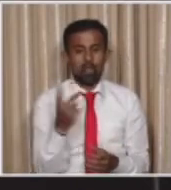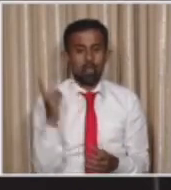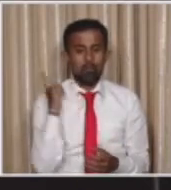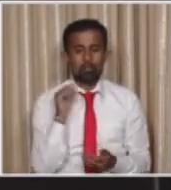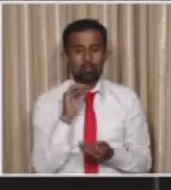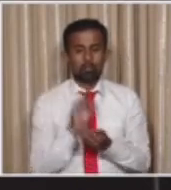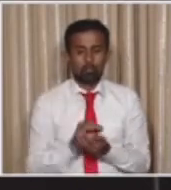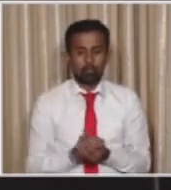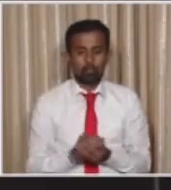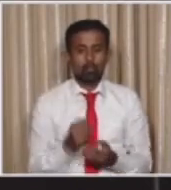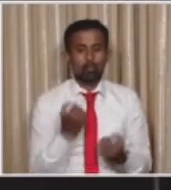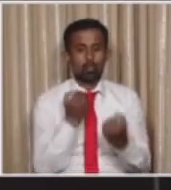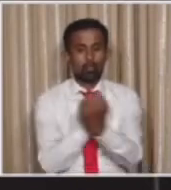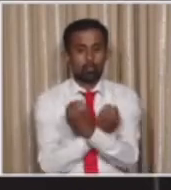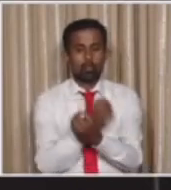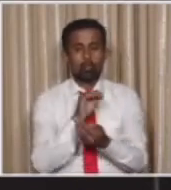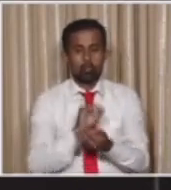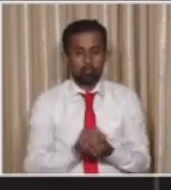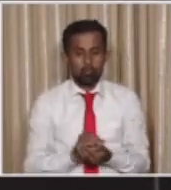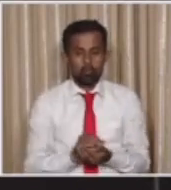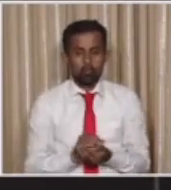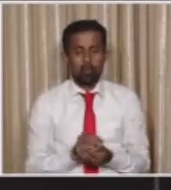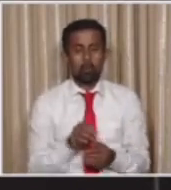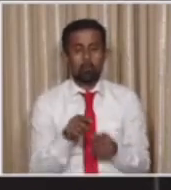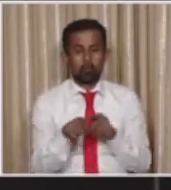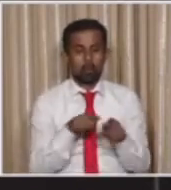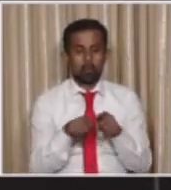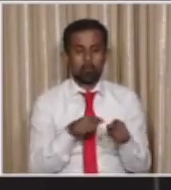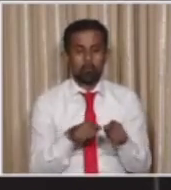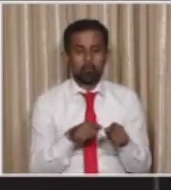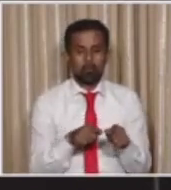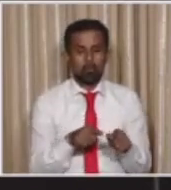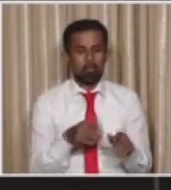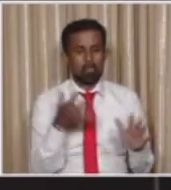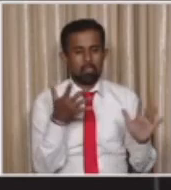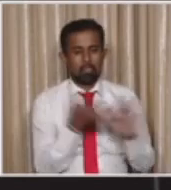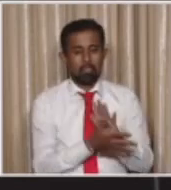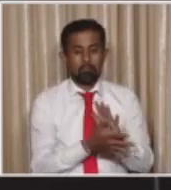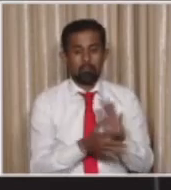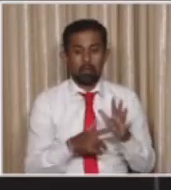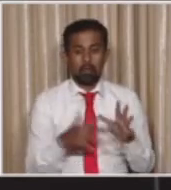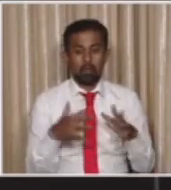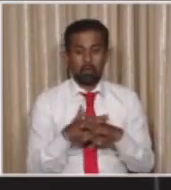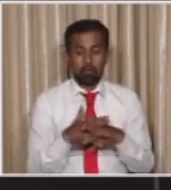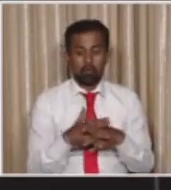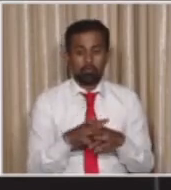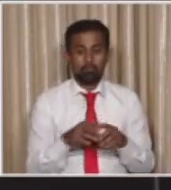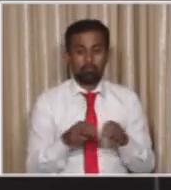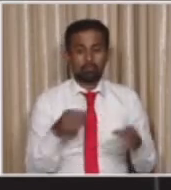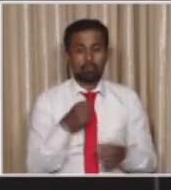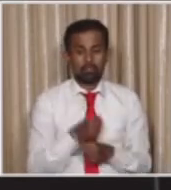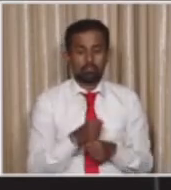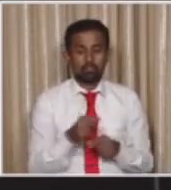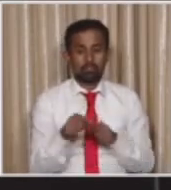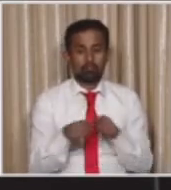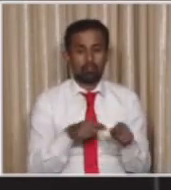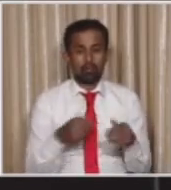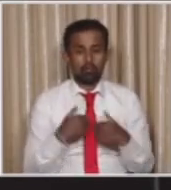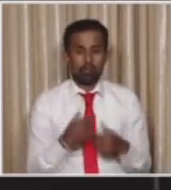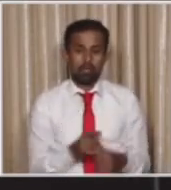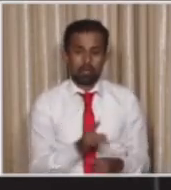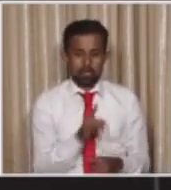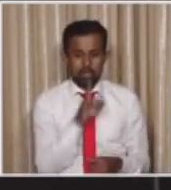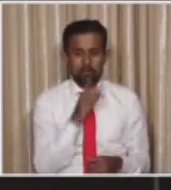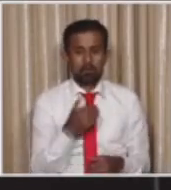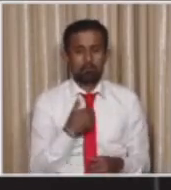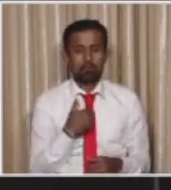තියාගෙන පොලිසියකුත් තියාගෙන මේ වගේ කැලෑ නීතියක් රජ වෙන්න දුන්නේ ගැන ඇත්ත වශයෙන්ම රජයක් හැටියට අපි ලැජ්ජ වෙන්න